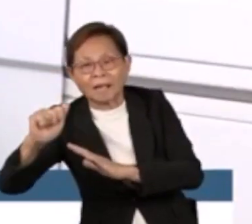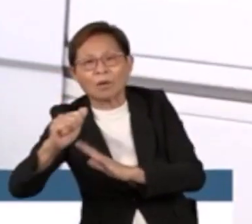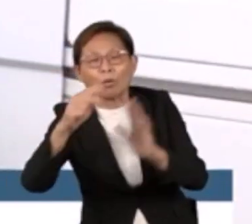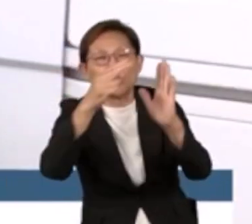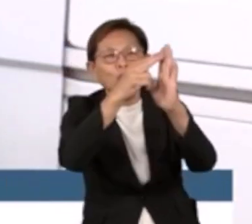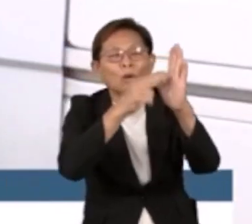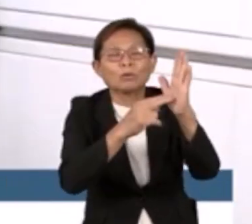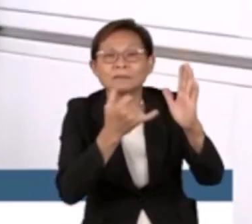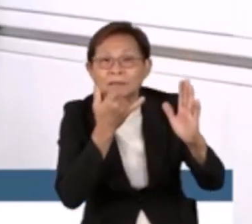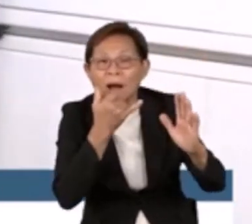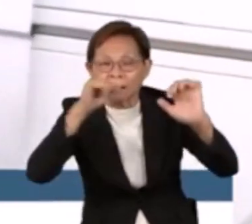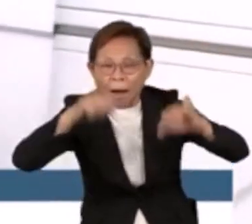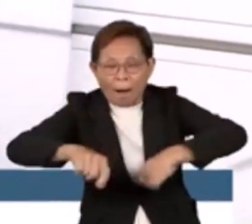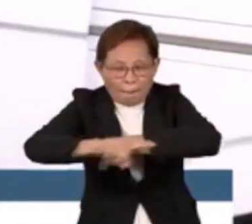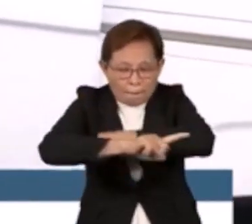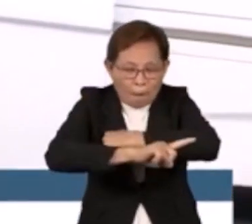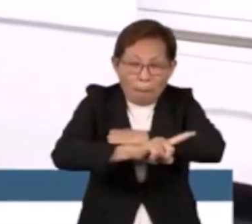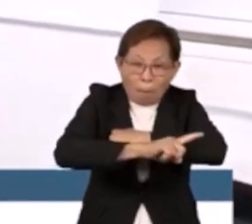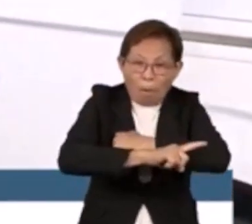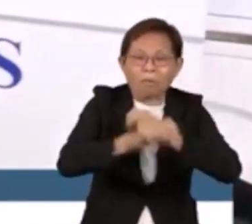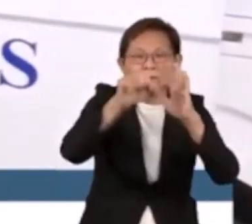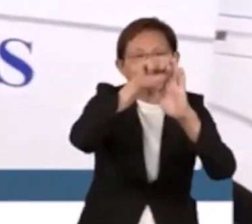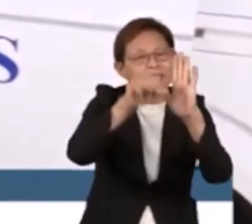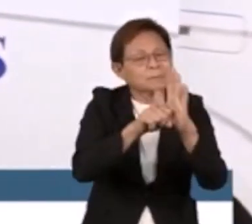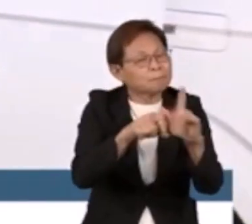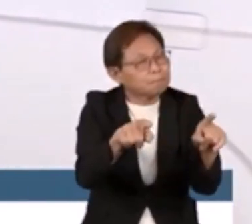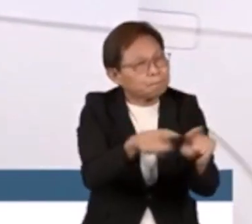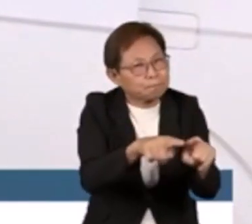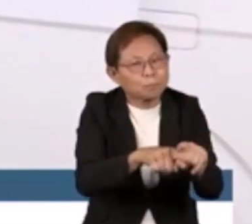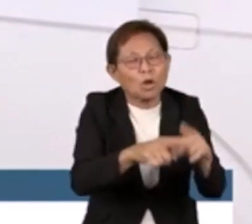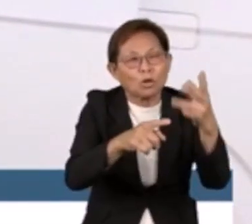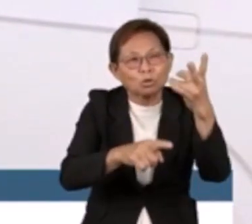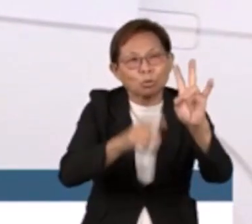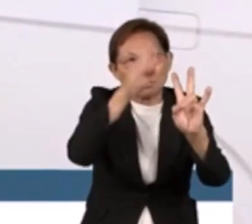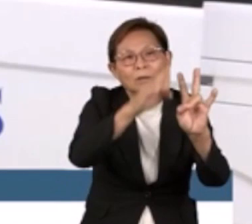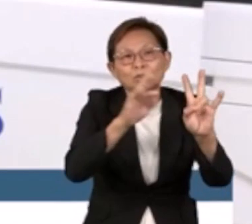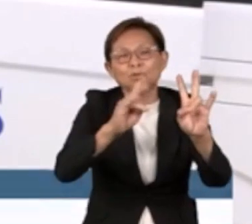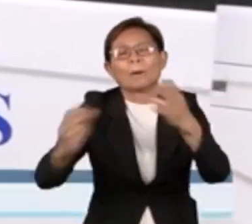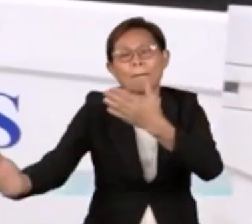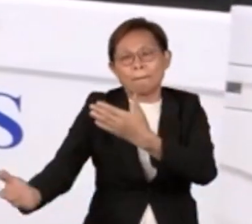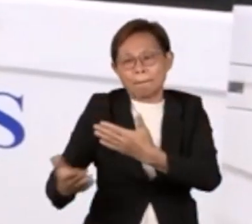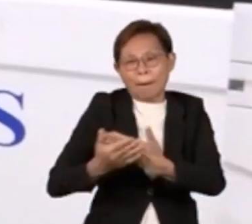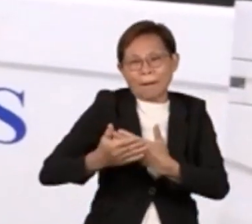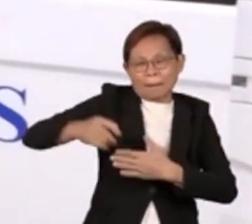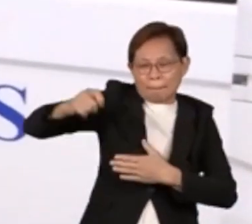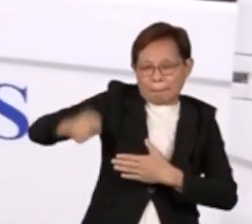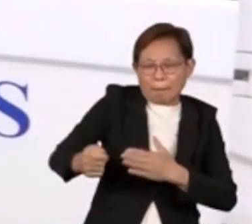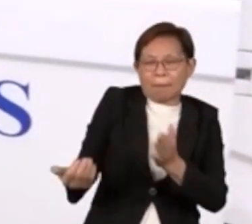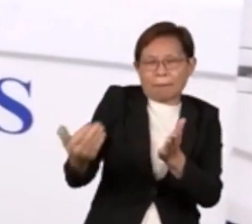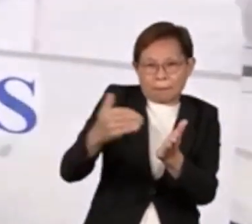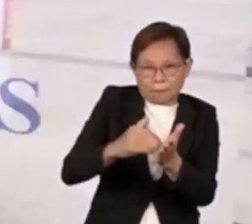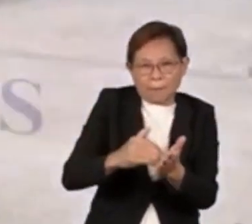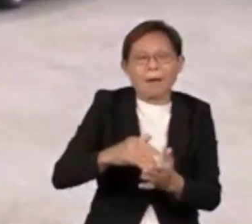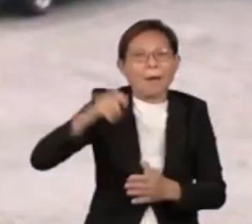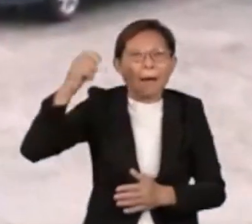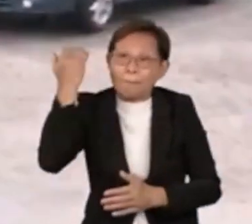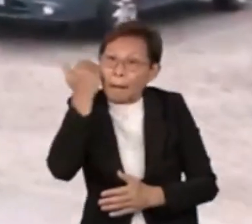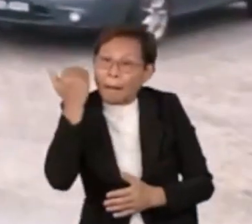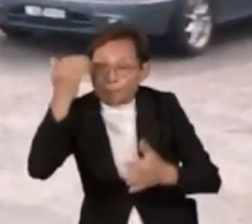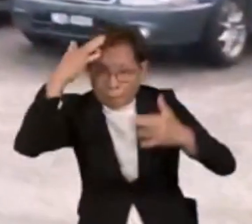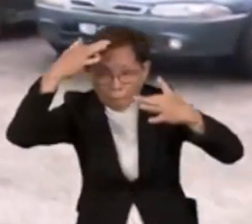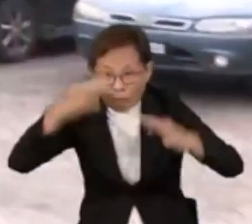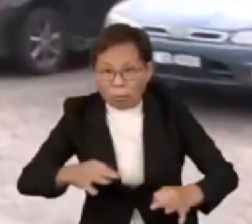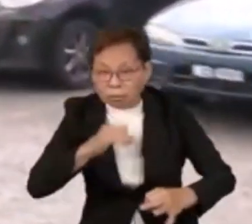dan boleh dihukum di bawah section yang sama 17 Juli depan ditetapkan sebutan semula kiss maka maju juga